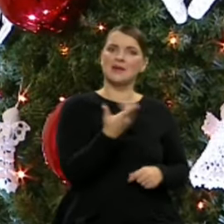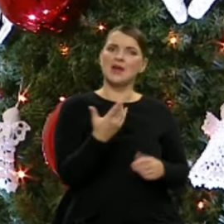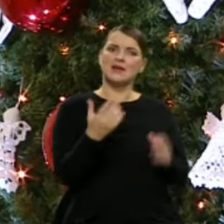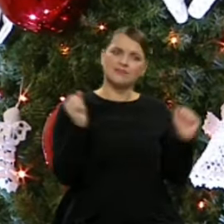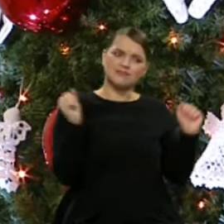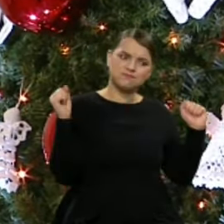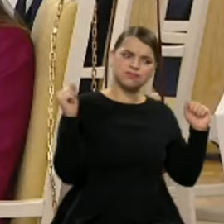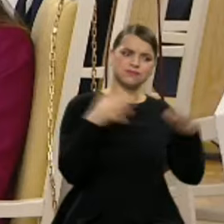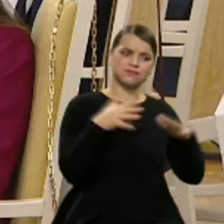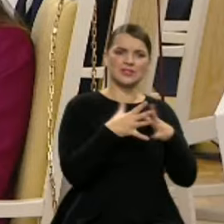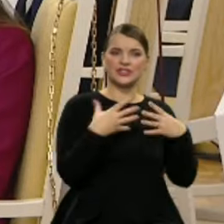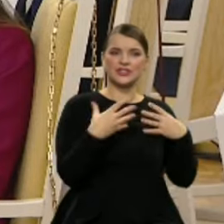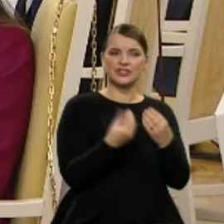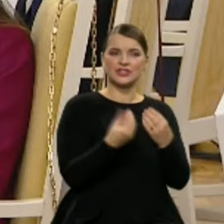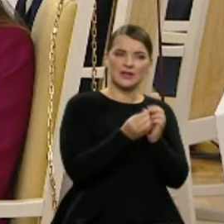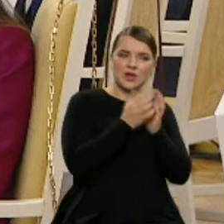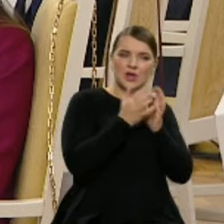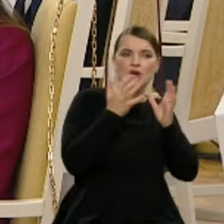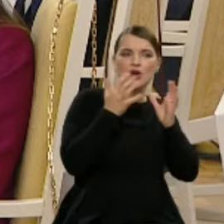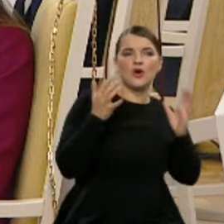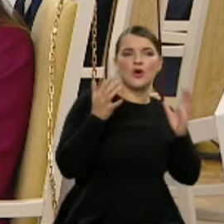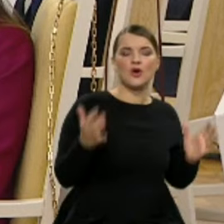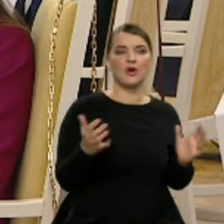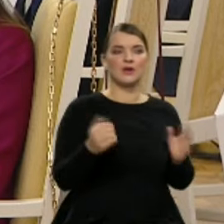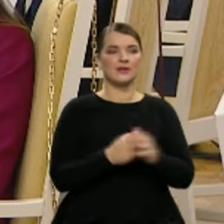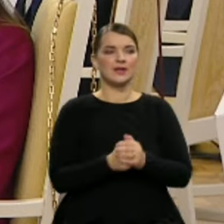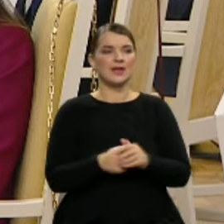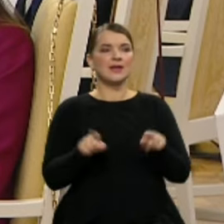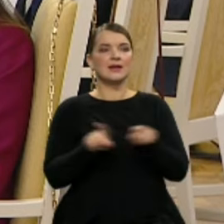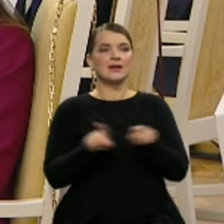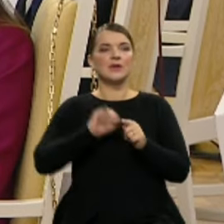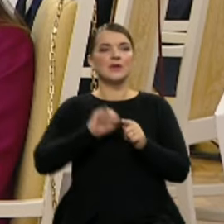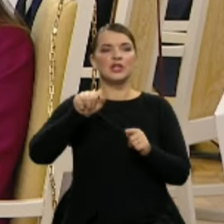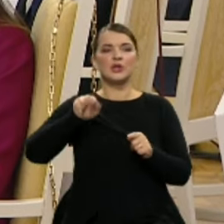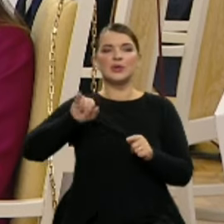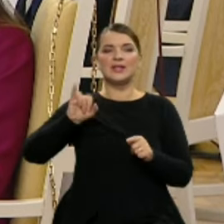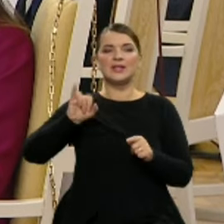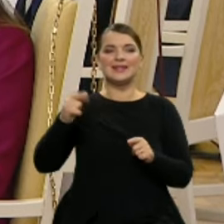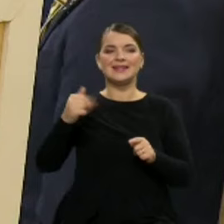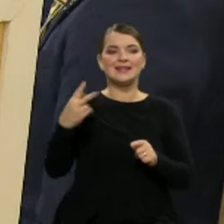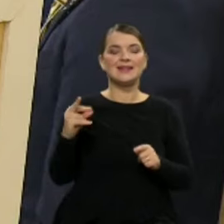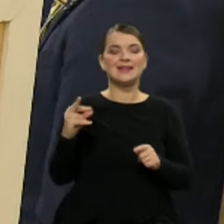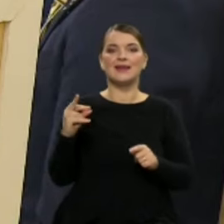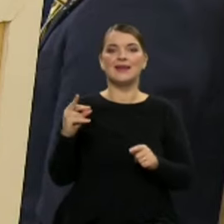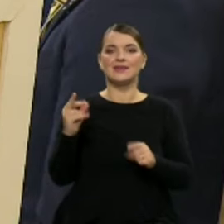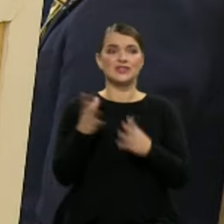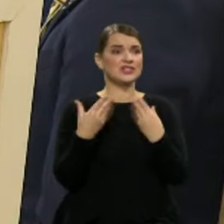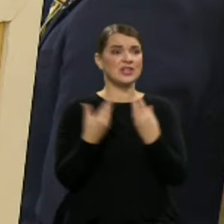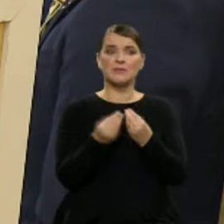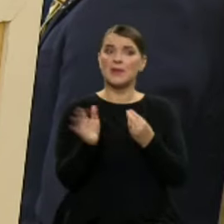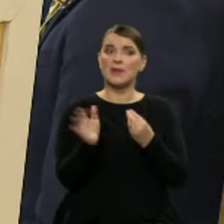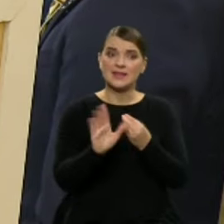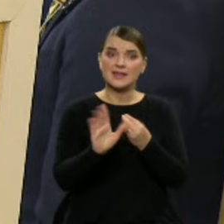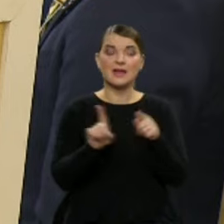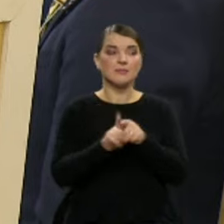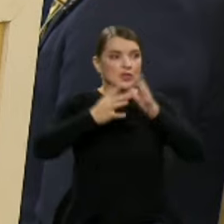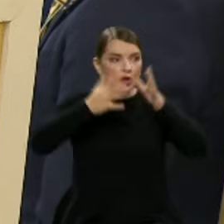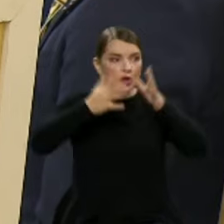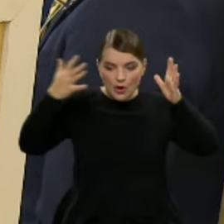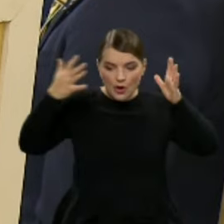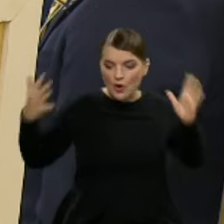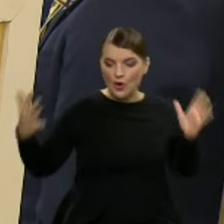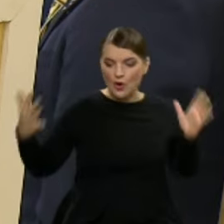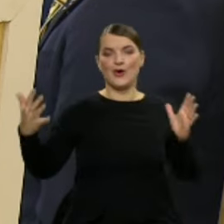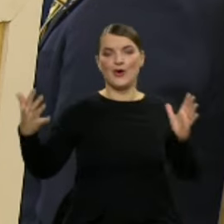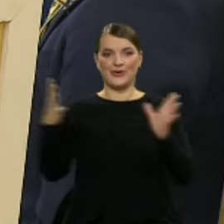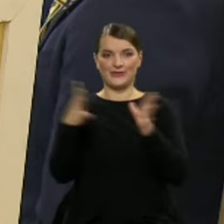didelėje šeimoje. Ne juridinėje, bet didelėje šeimoje. Yra toks pavydėtinas dalykas,